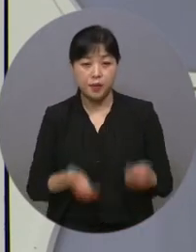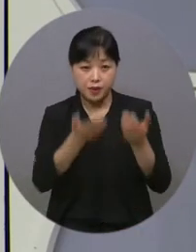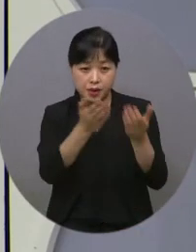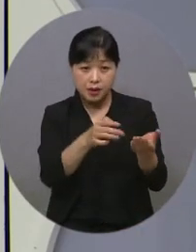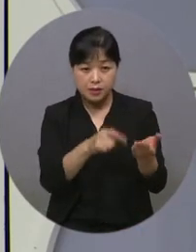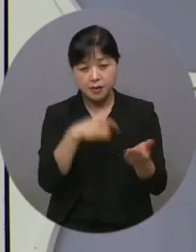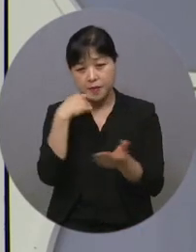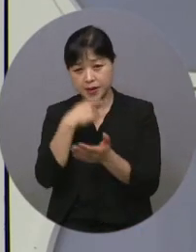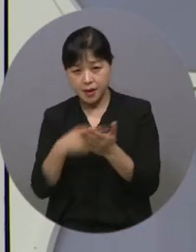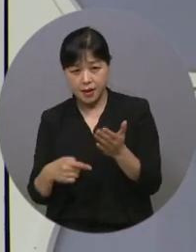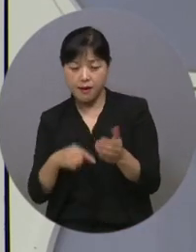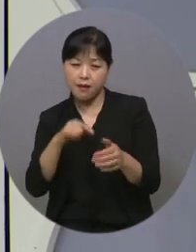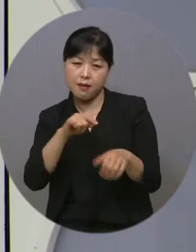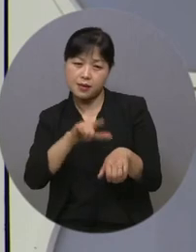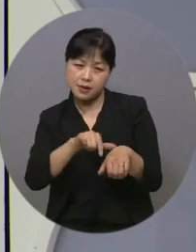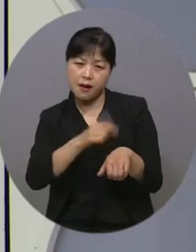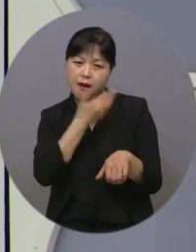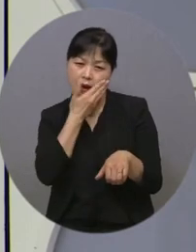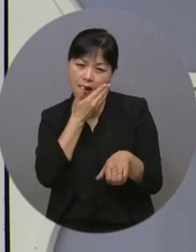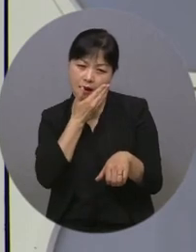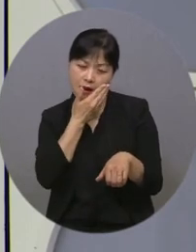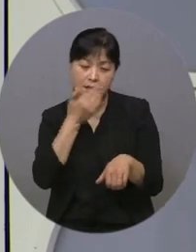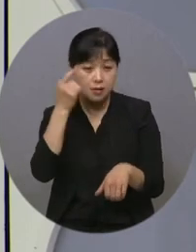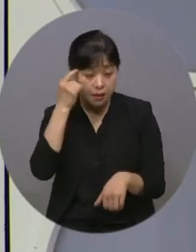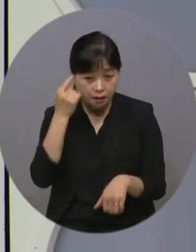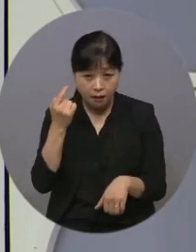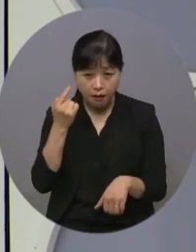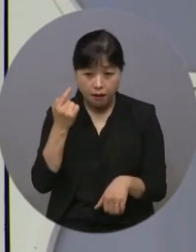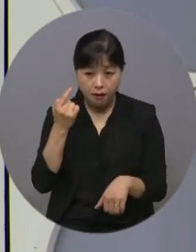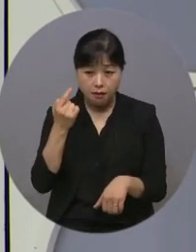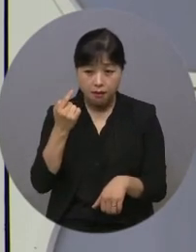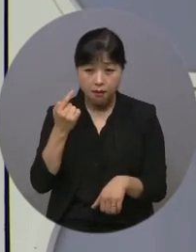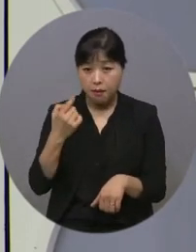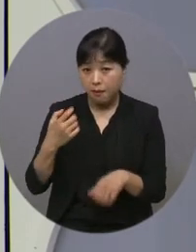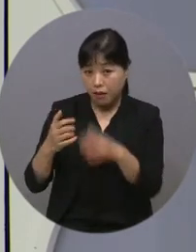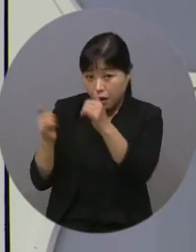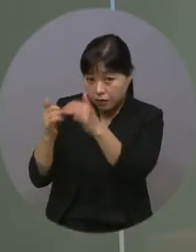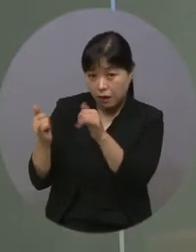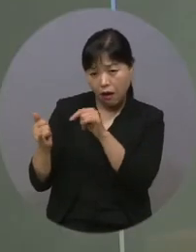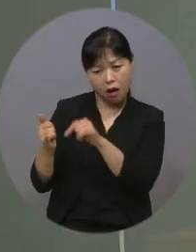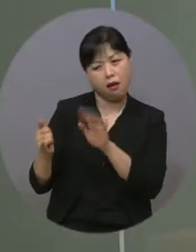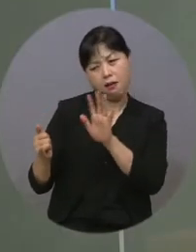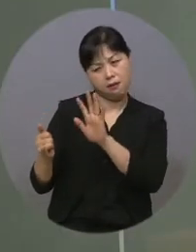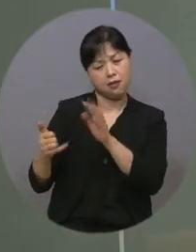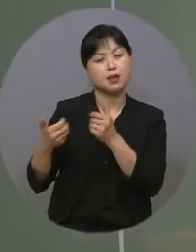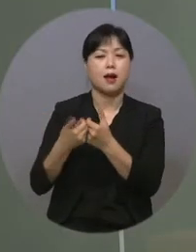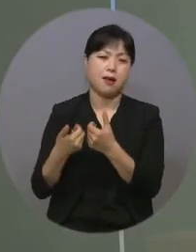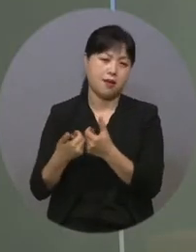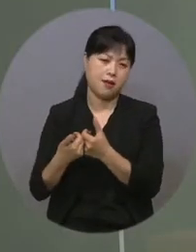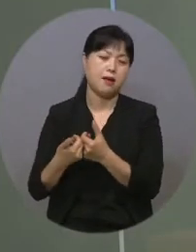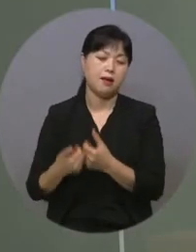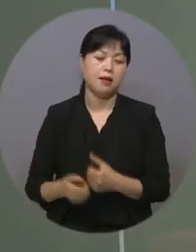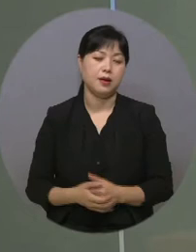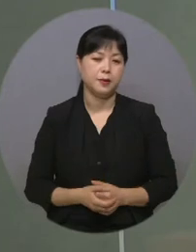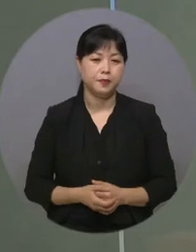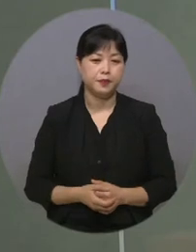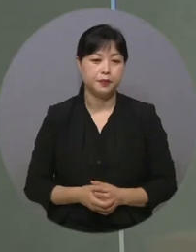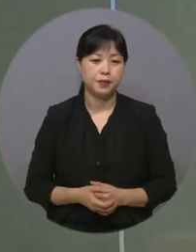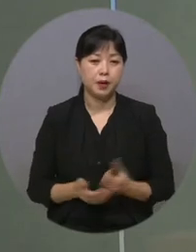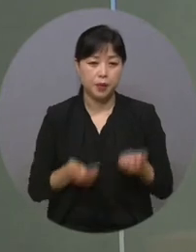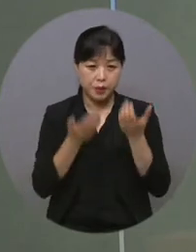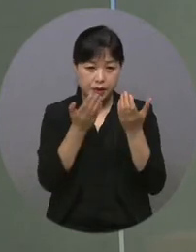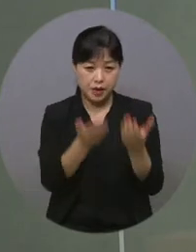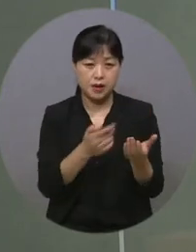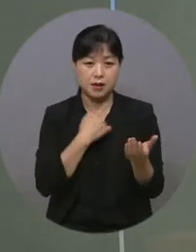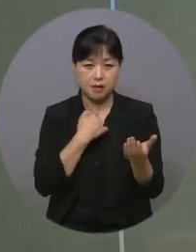것이다, 시간 뺏기는 것이다 그러는데 그건 그렇지 않다고 봅니다. 아, 봉사는